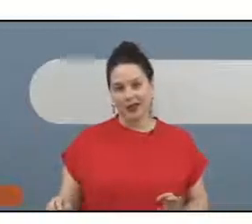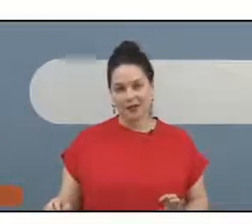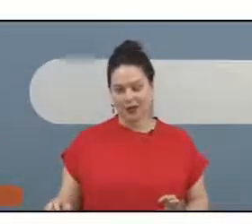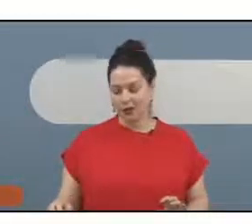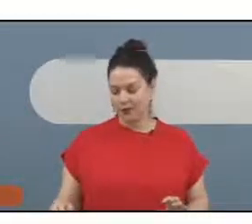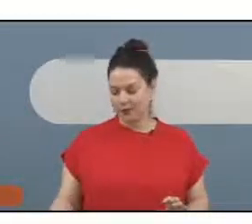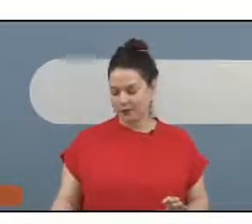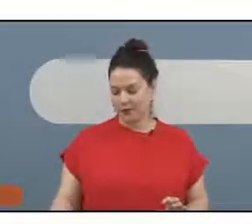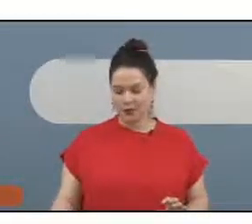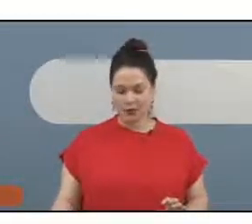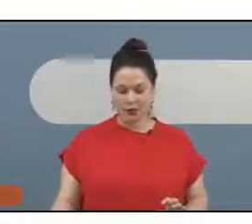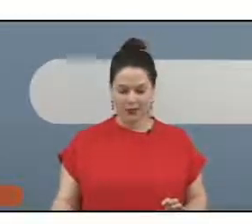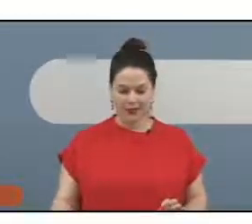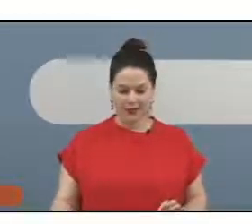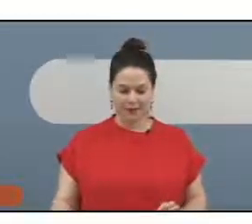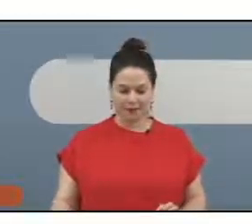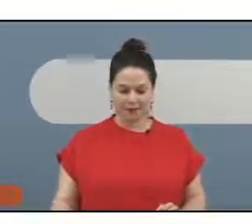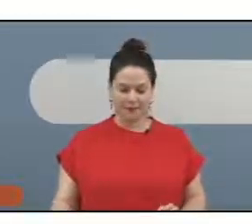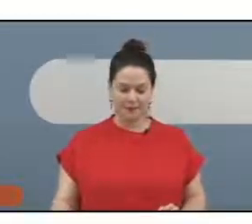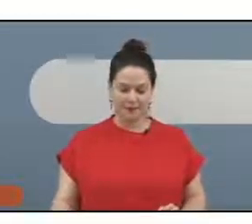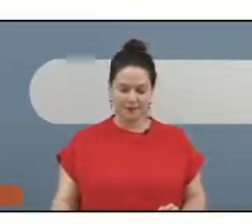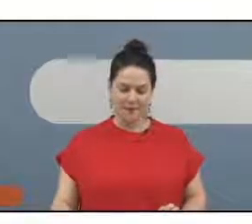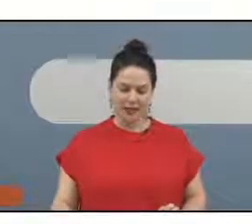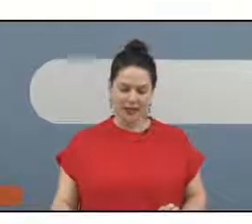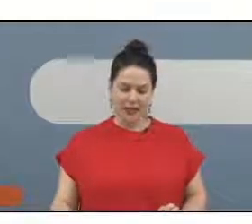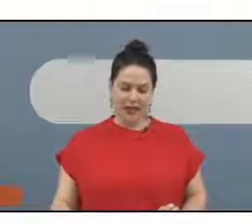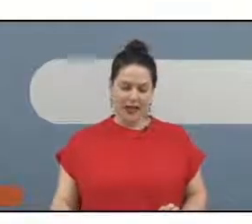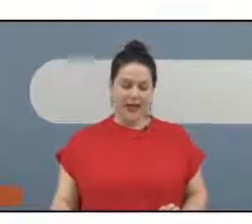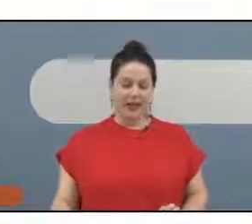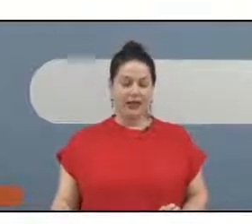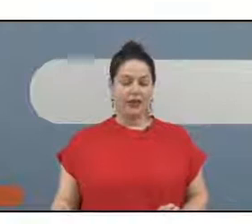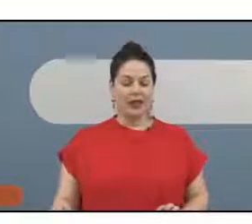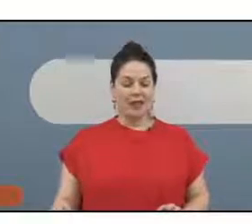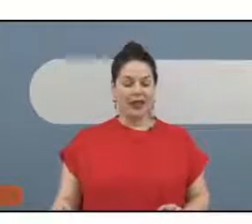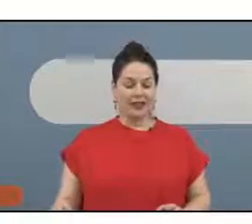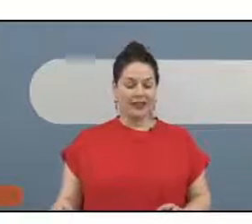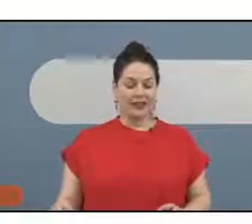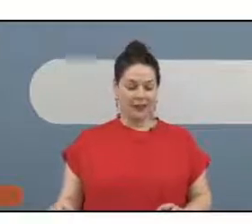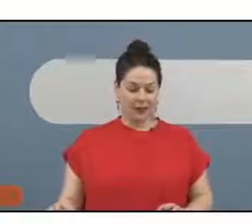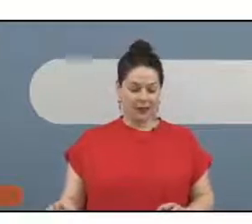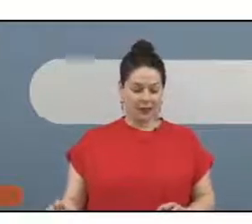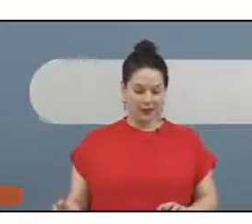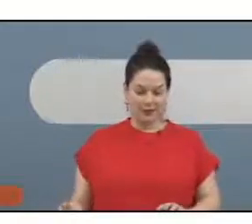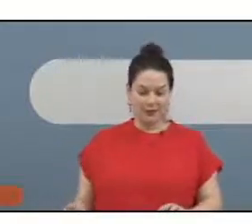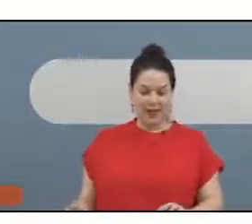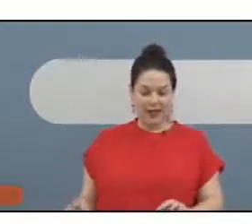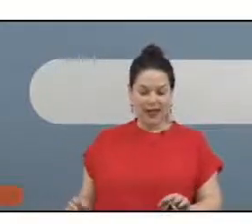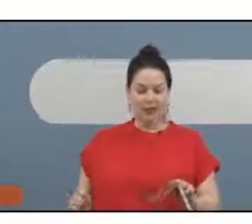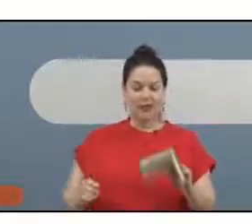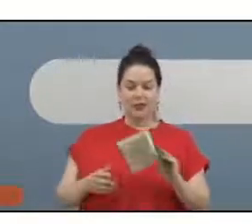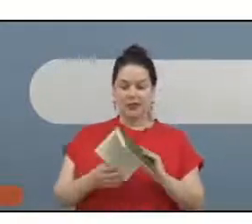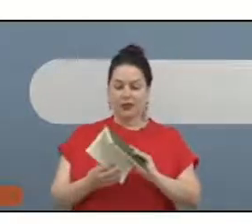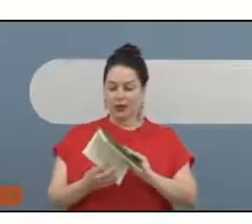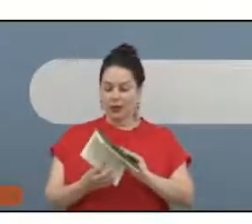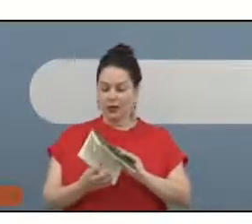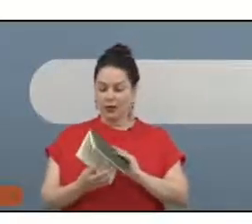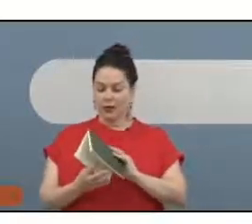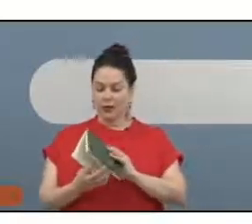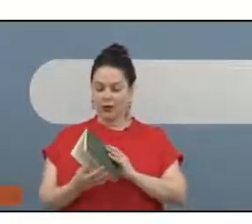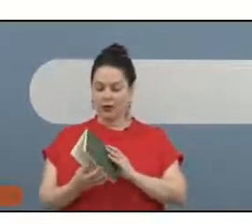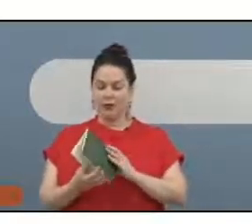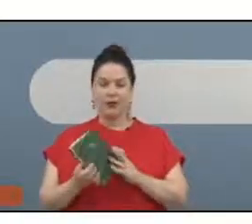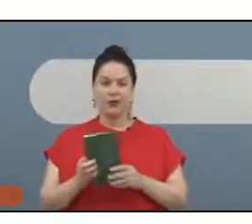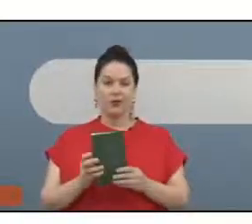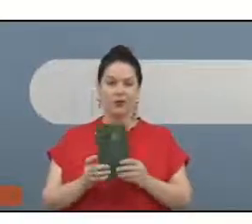להם כל חייהם לחיות במקום הנורא הזה. אז אנחנו נקרא ביחד את המיתוס. המיתוס